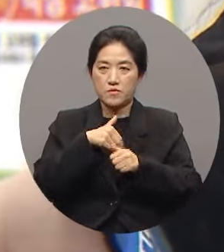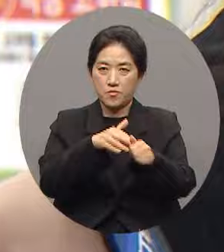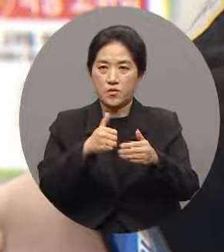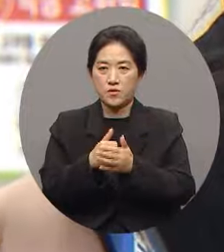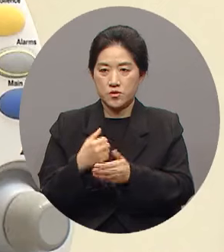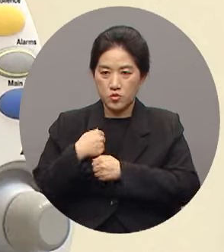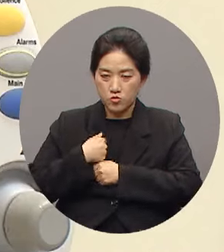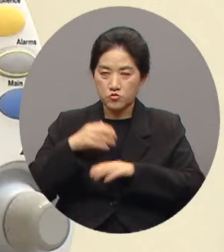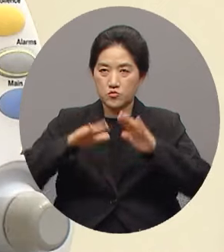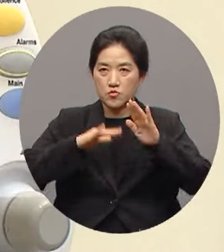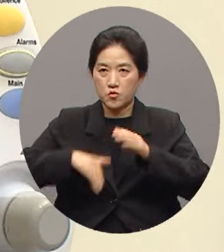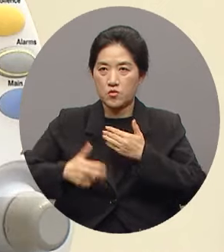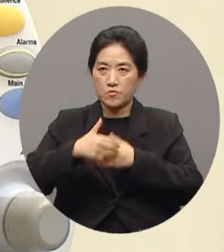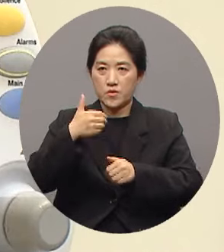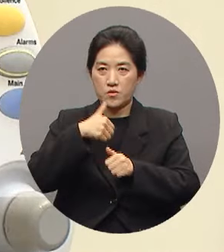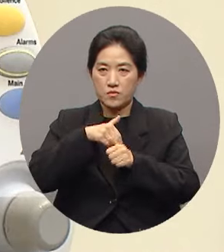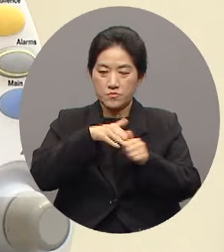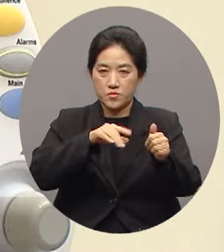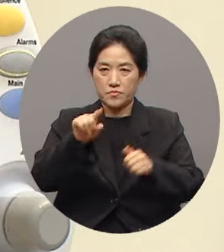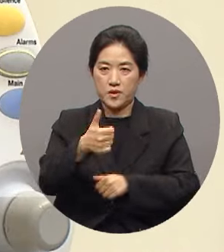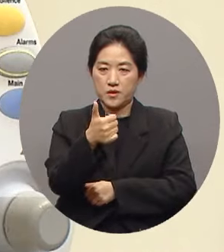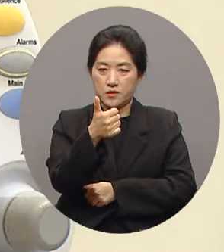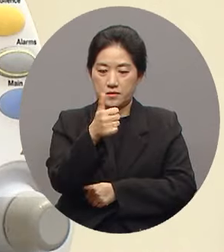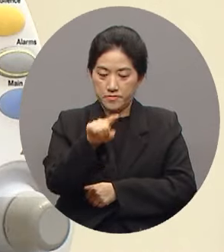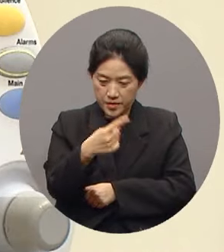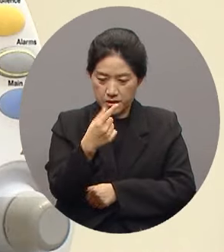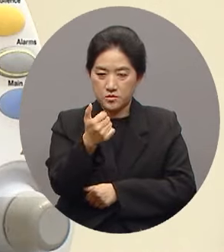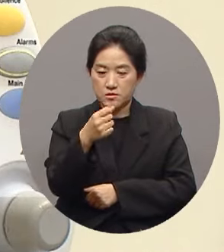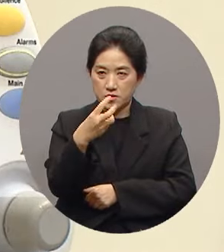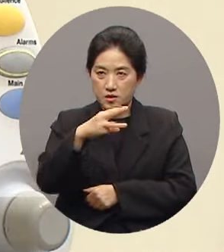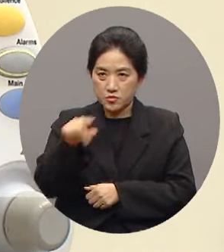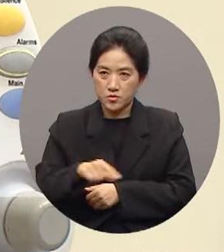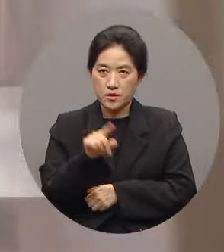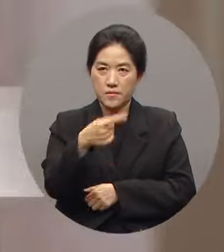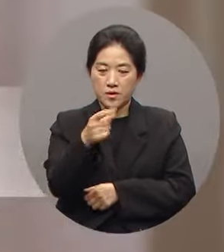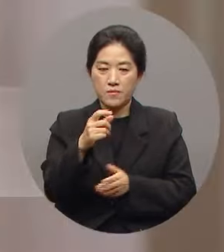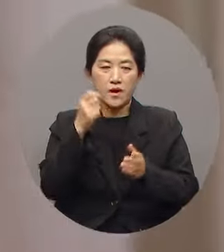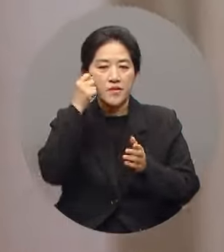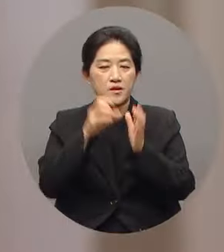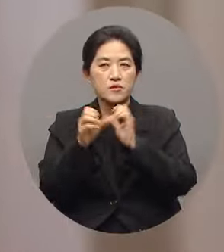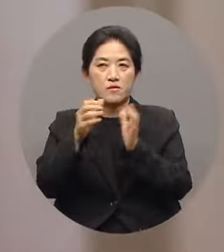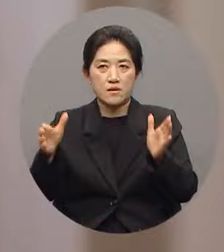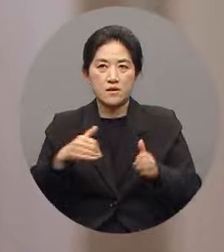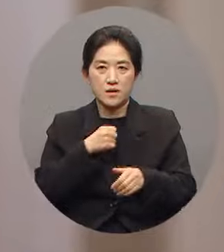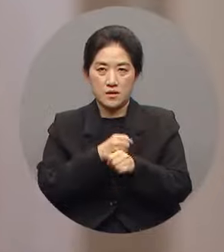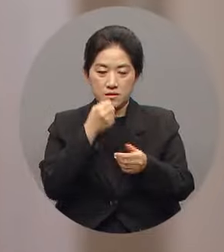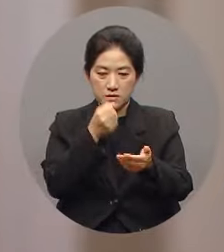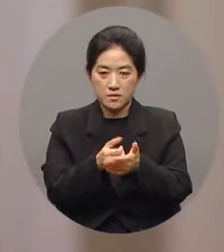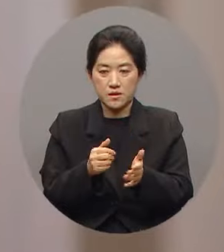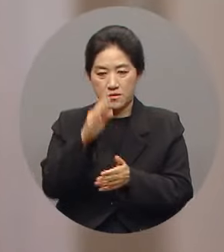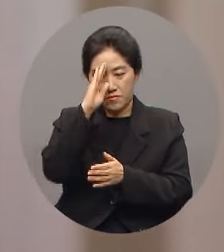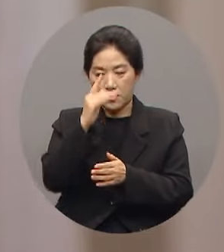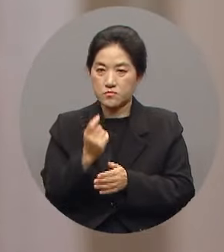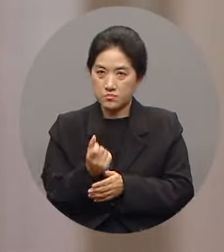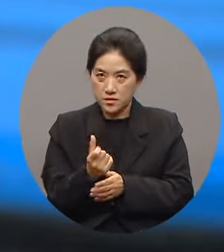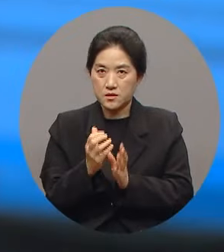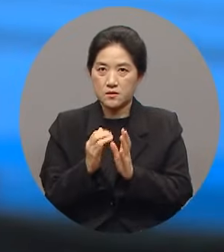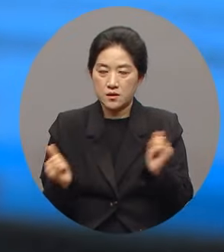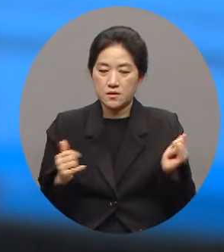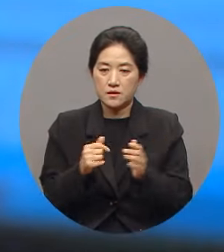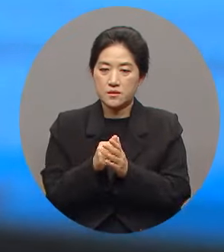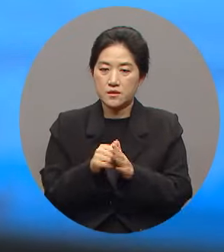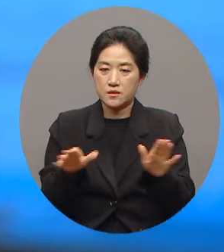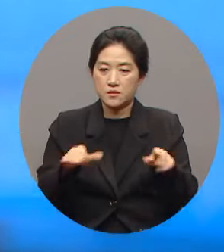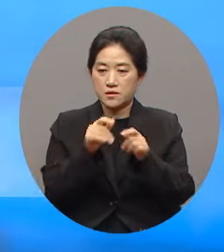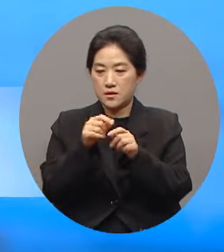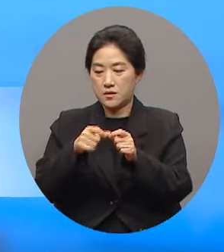공보의 104명 가운데 110명의 근무를 한달더 연장하기로 했습니다. 또 경증 환자들을 상급 종합병원에서